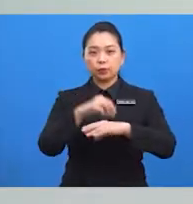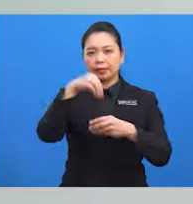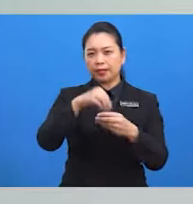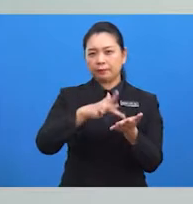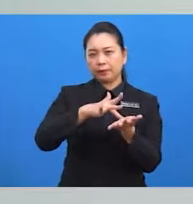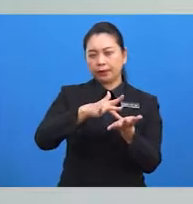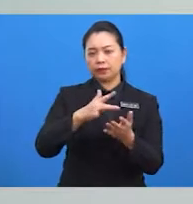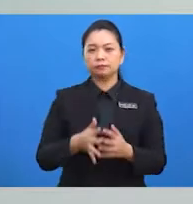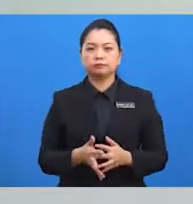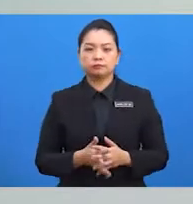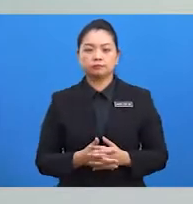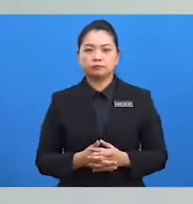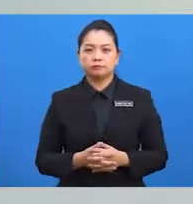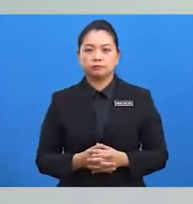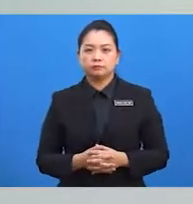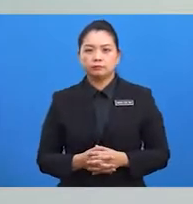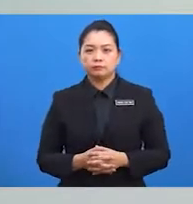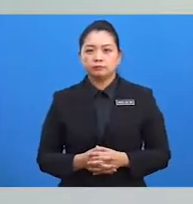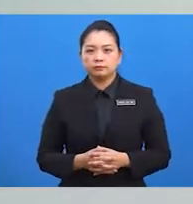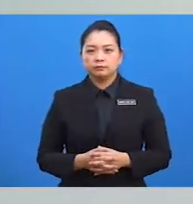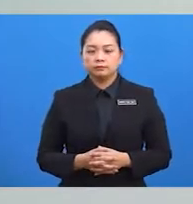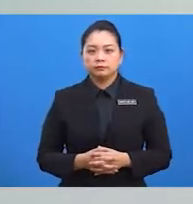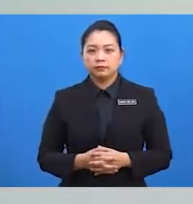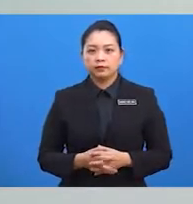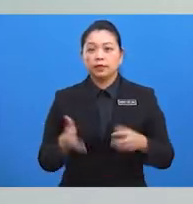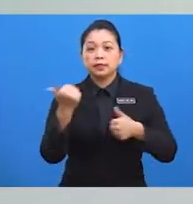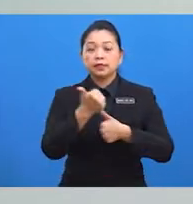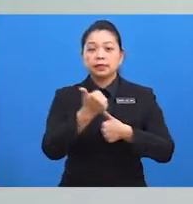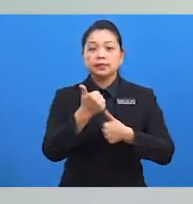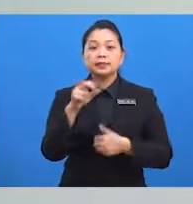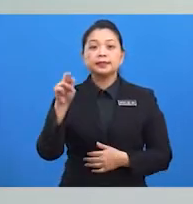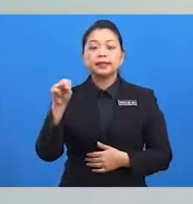perubatan pertama ialah netrium